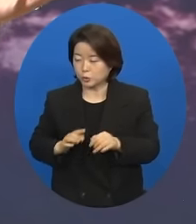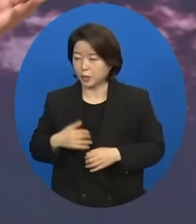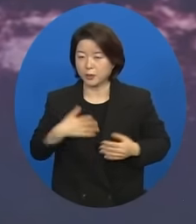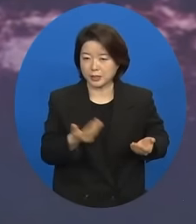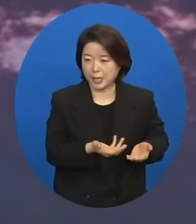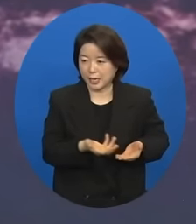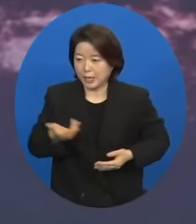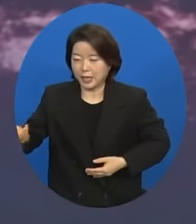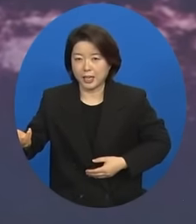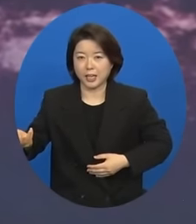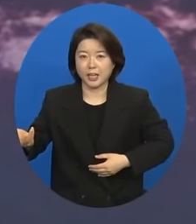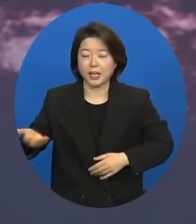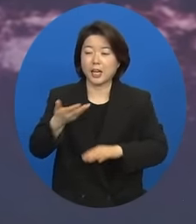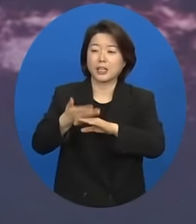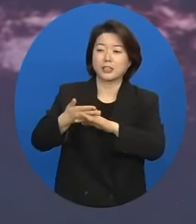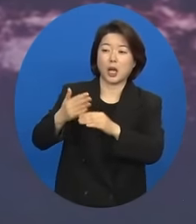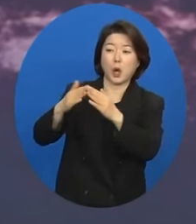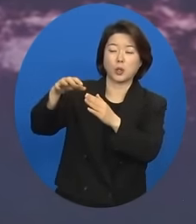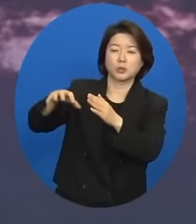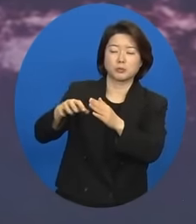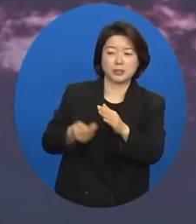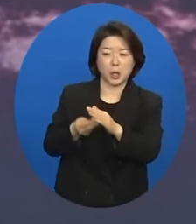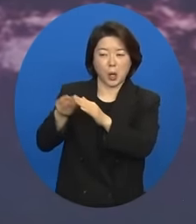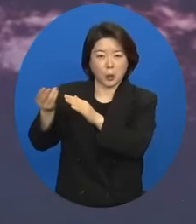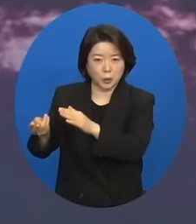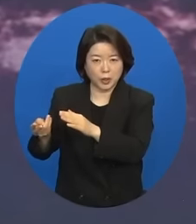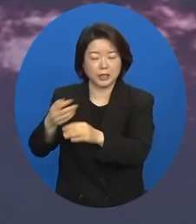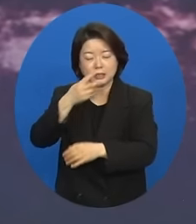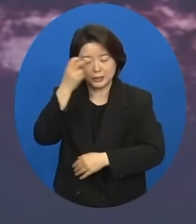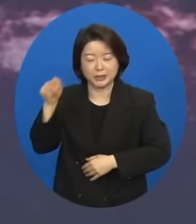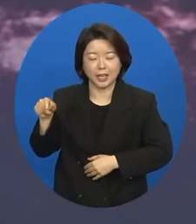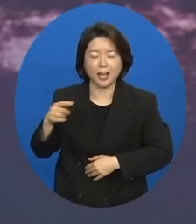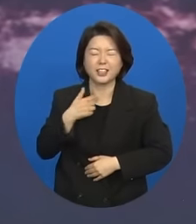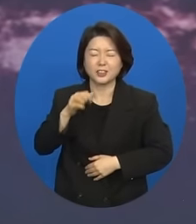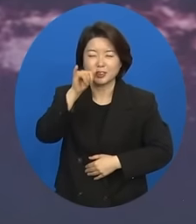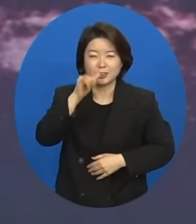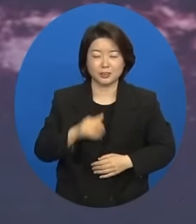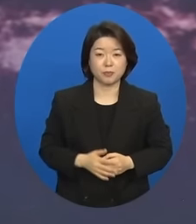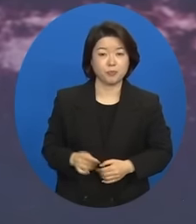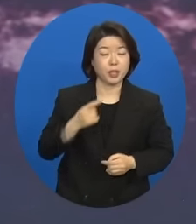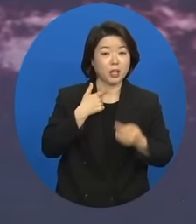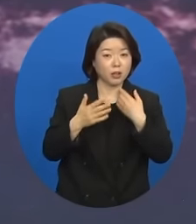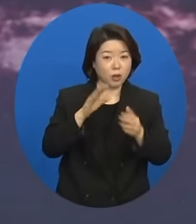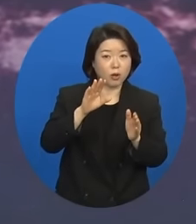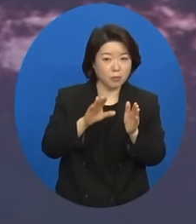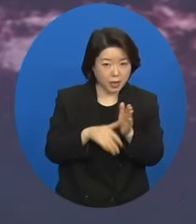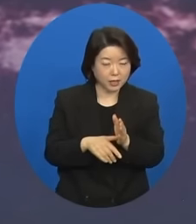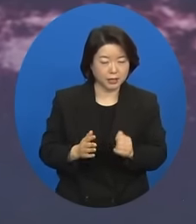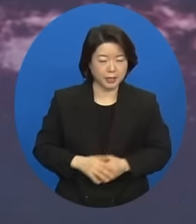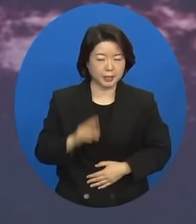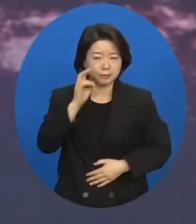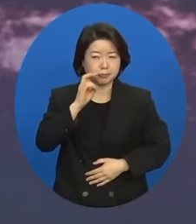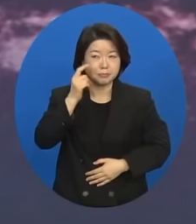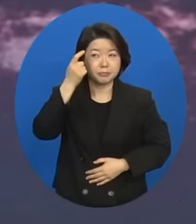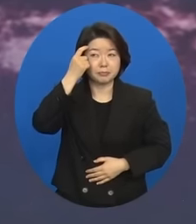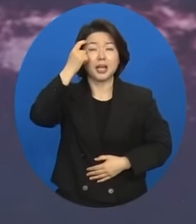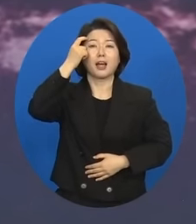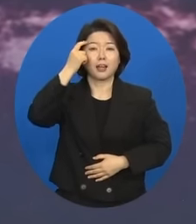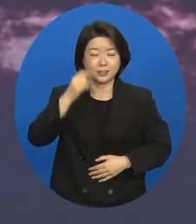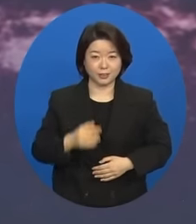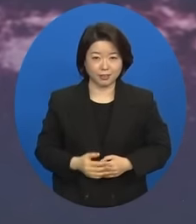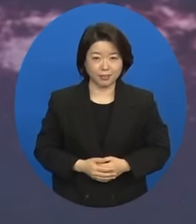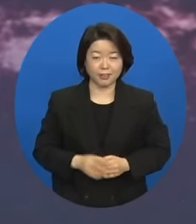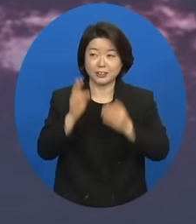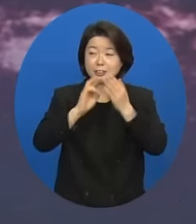근처에 어떤 쉘터에 가서 잠을 자기를 했는데요 그 경험을 하면서 떠오른 천성 찬송가가 하나 있었습니다